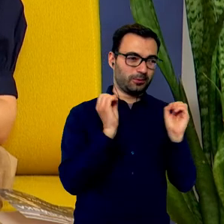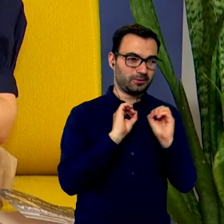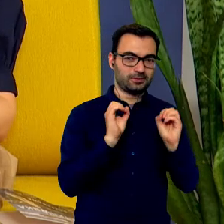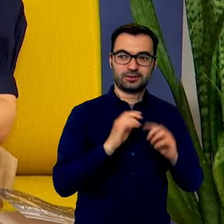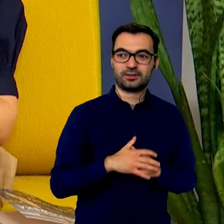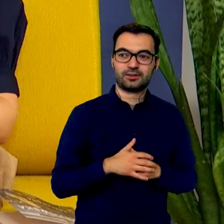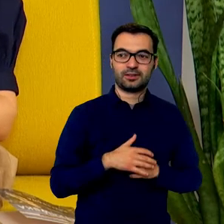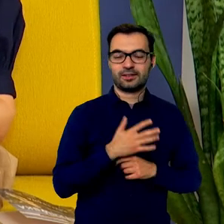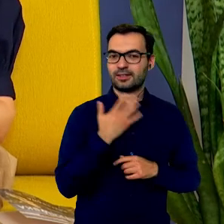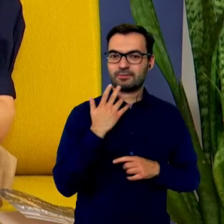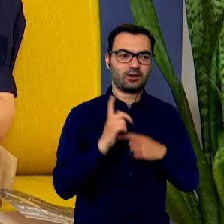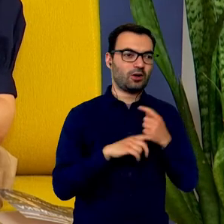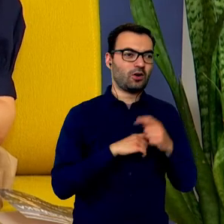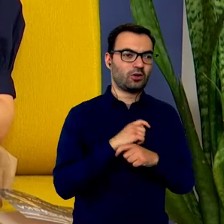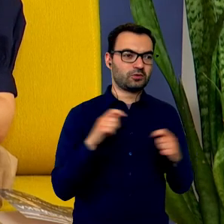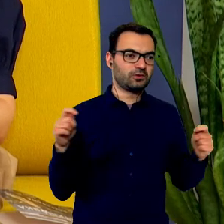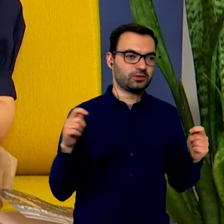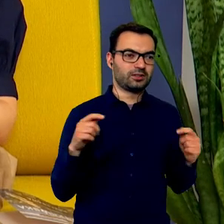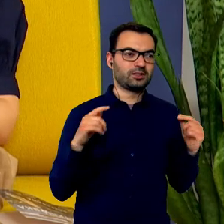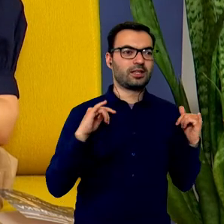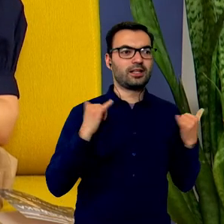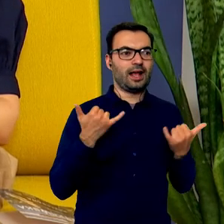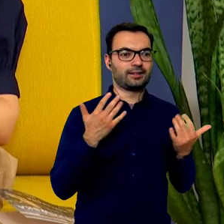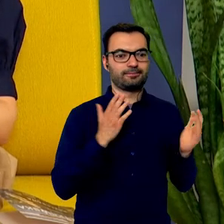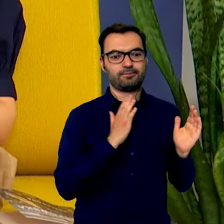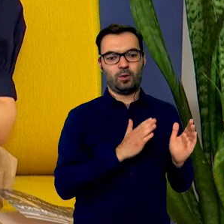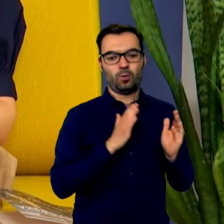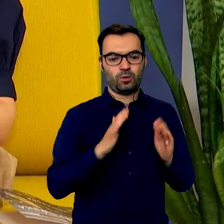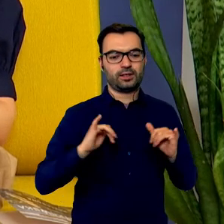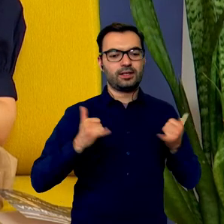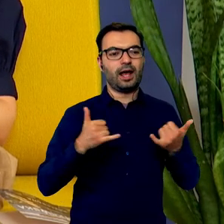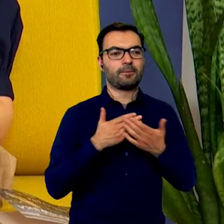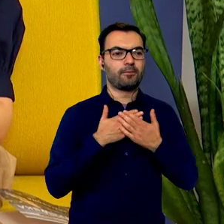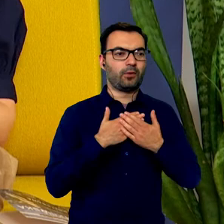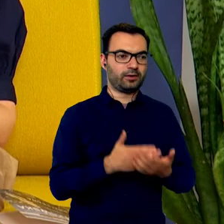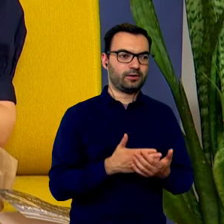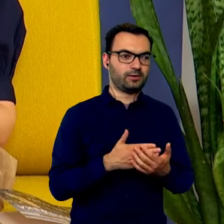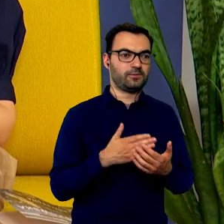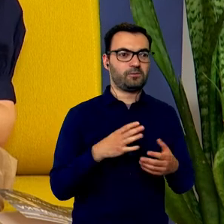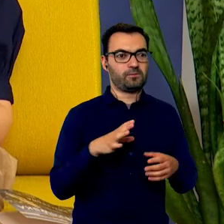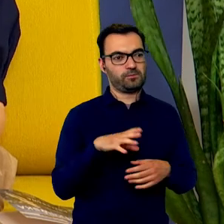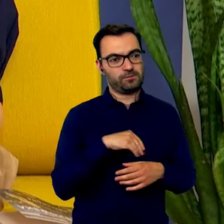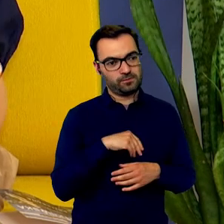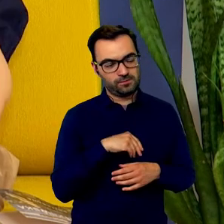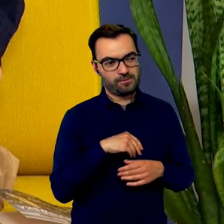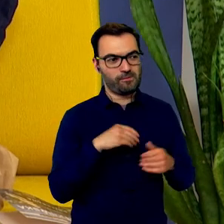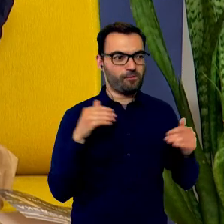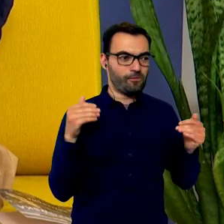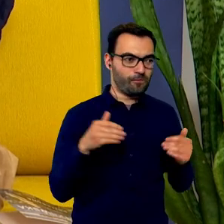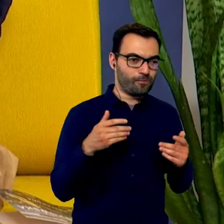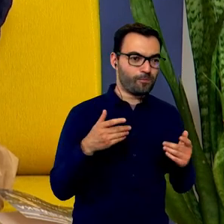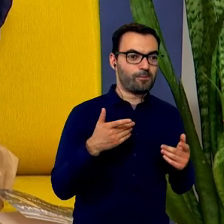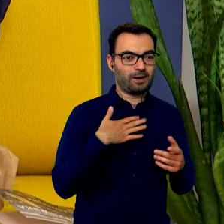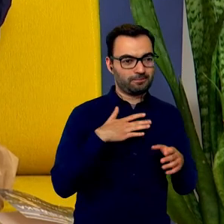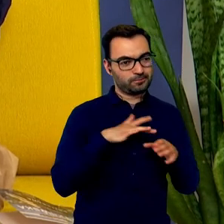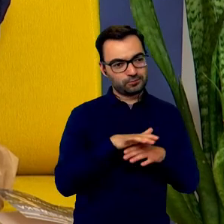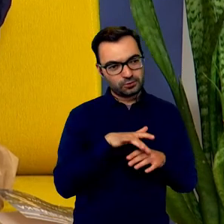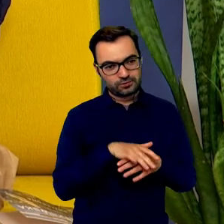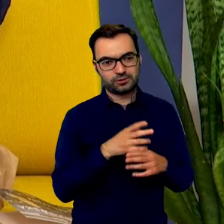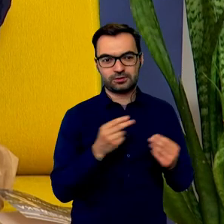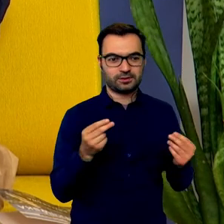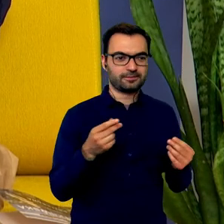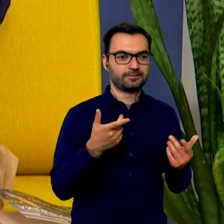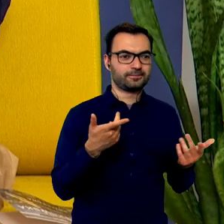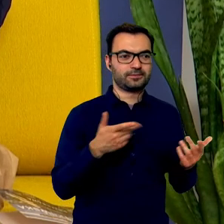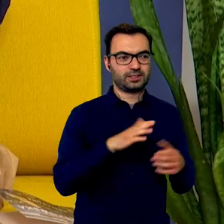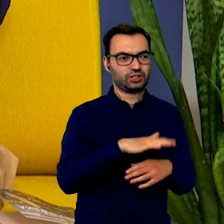nie znalazłam jeszcze rozwiązania, jak sobie to poukładać, jak sobie z tym poradzić i czy w ogóle mogę rzeczywiście mieć wpływ na